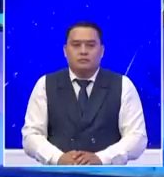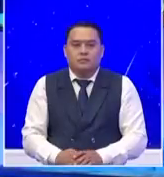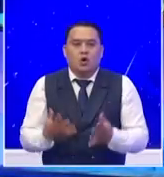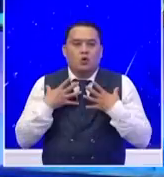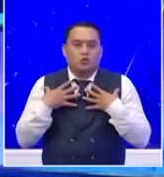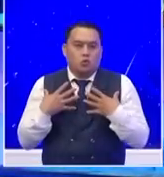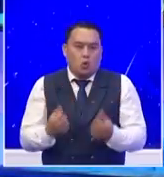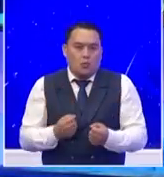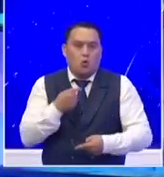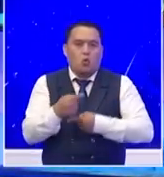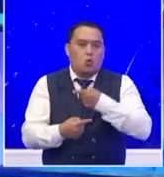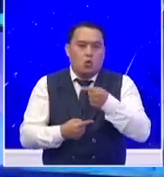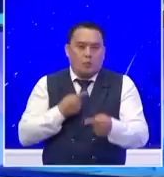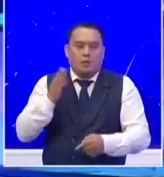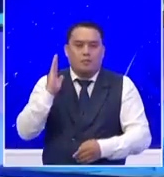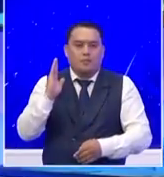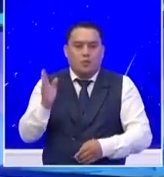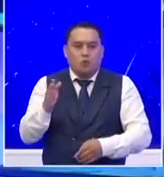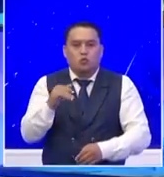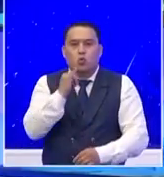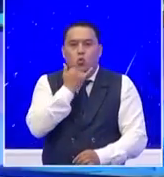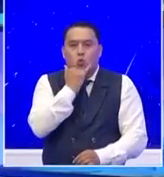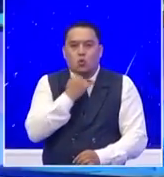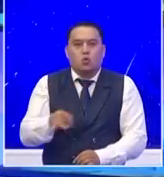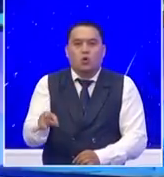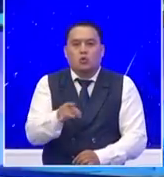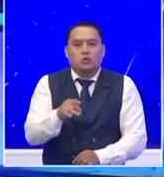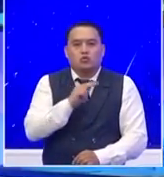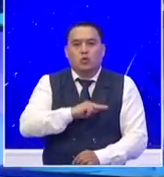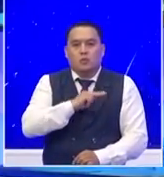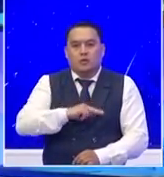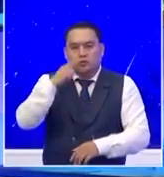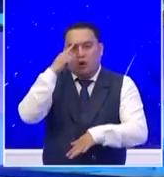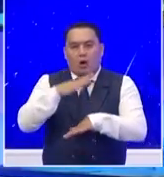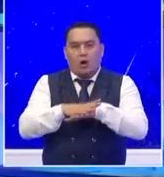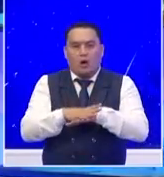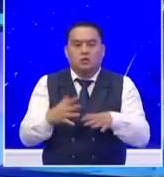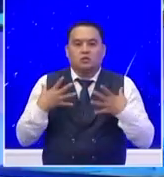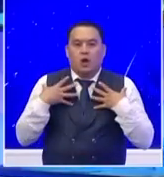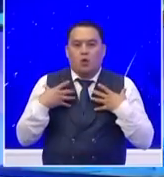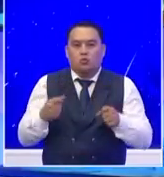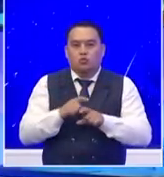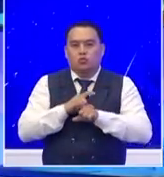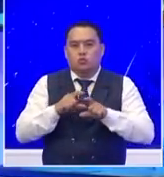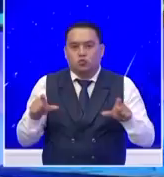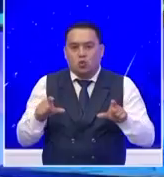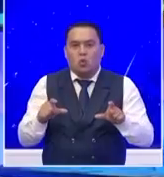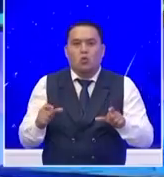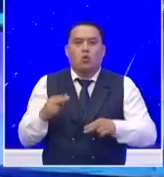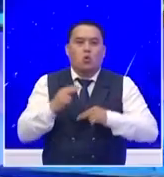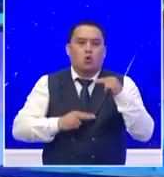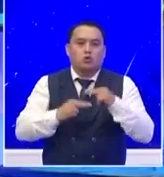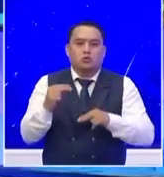Дені сау ұрпақ ел келешегі. Ұйғыр ауданындағы жұмыс сапарында облыс әкімі Шонжа ауылындағы дене шынықтыру сауықтыру кешенінің